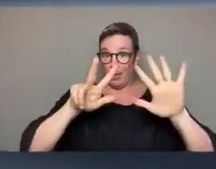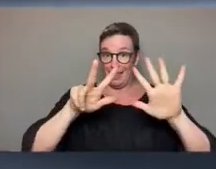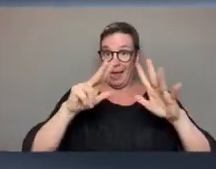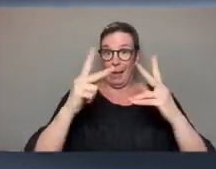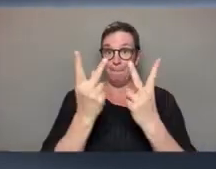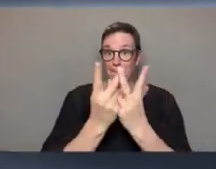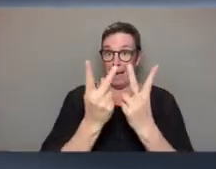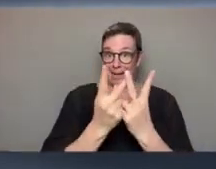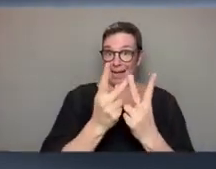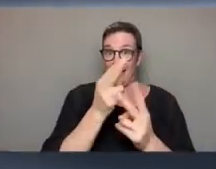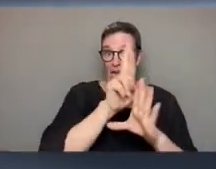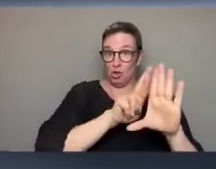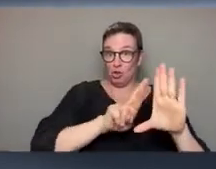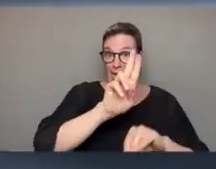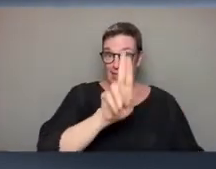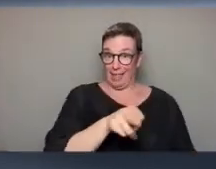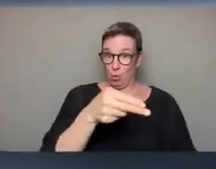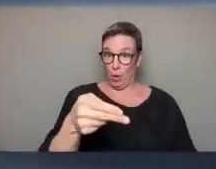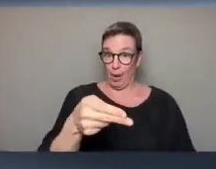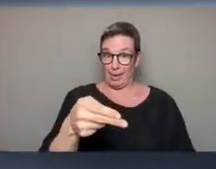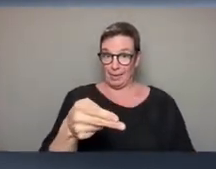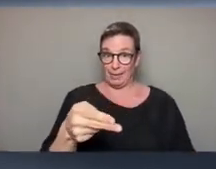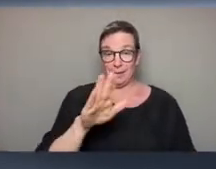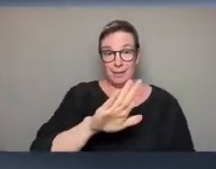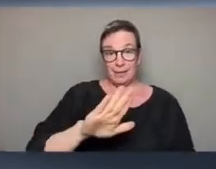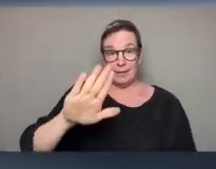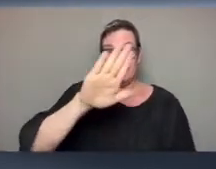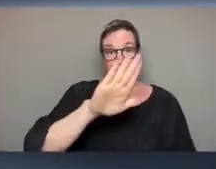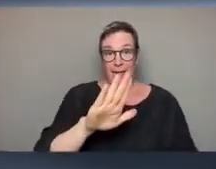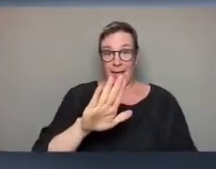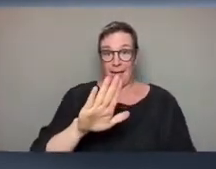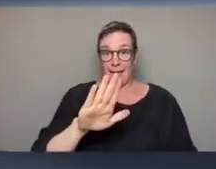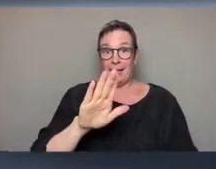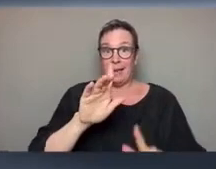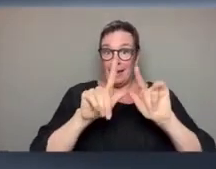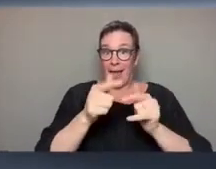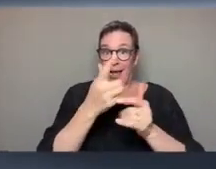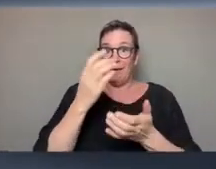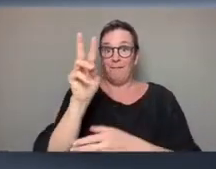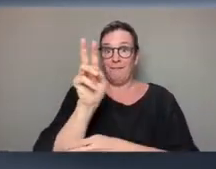régional naturel, UNESCO Biosphäre Entlebuch, qui se crée.